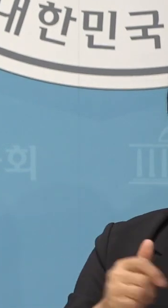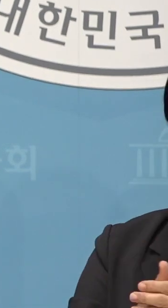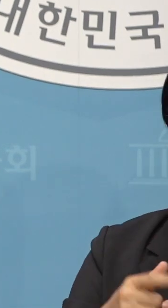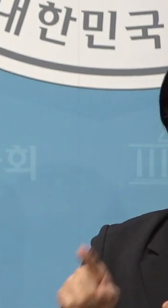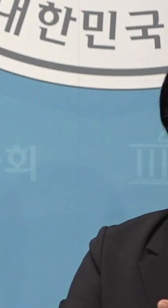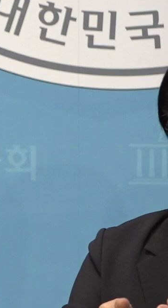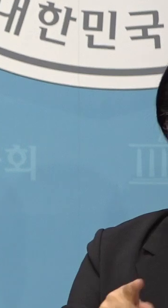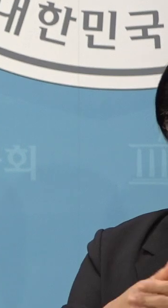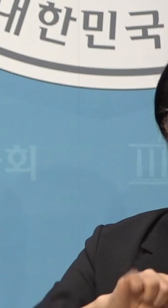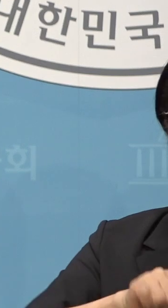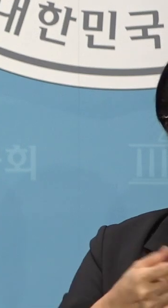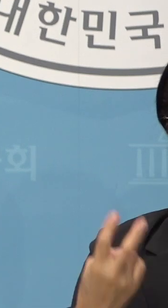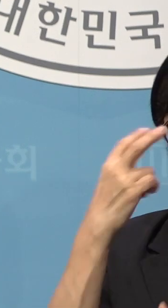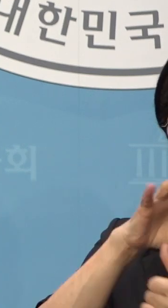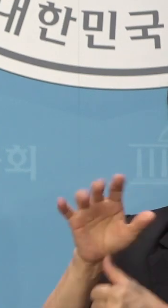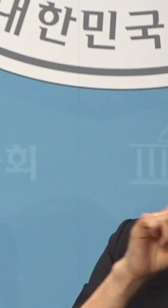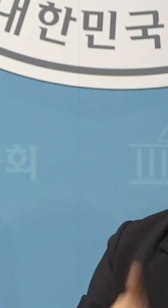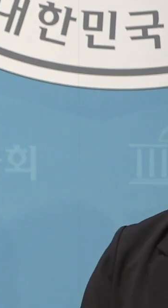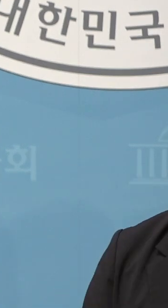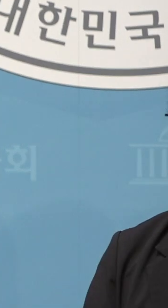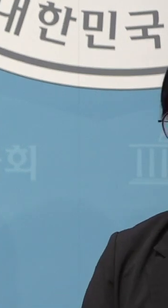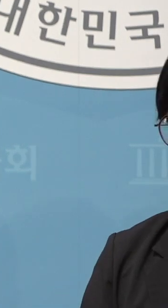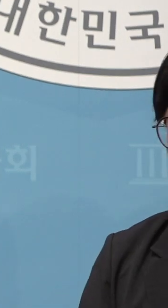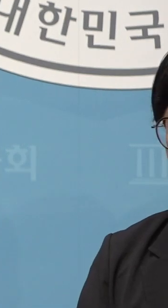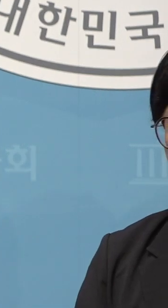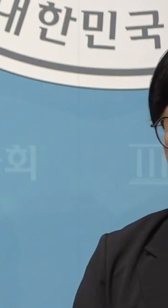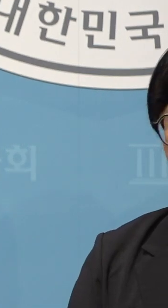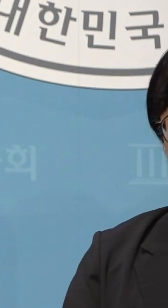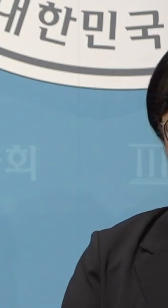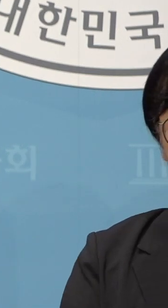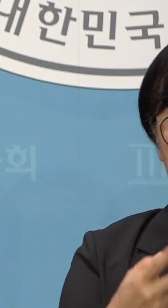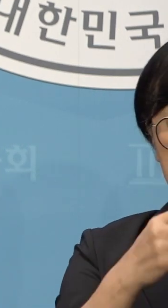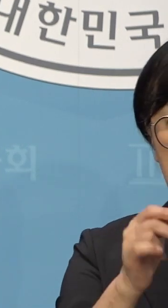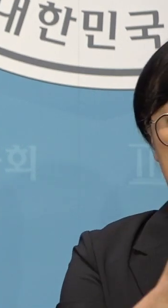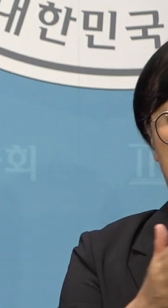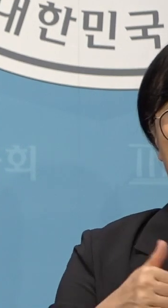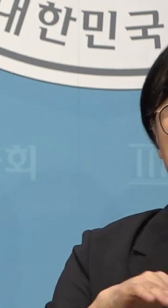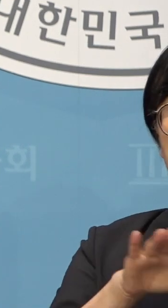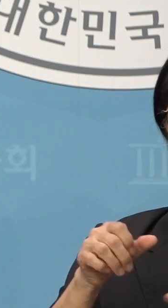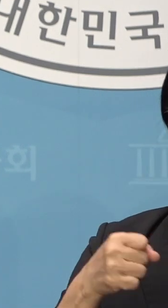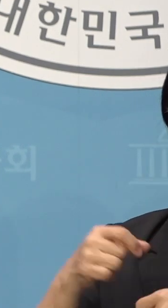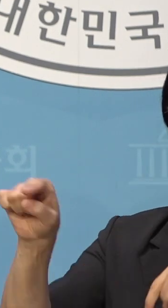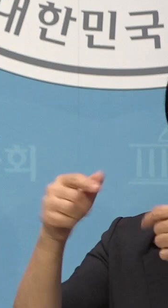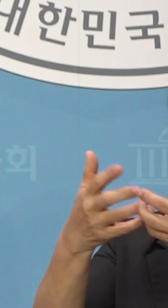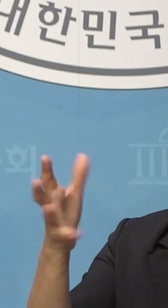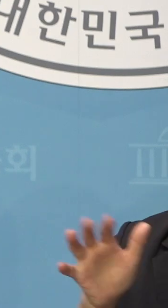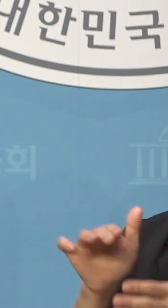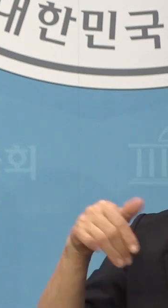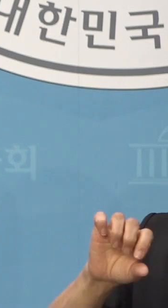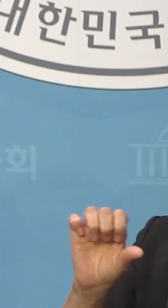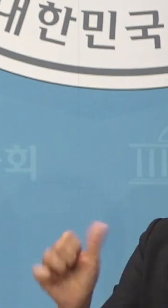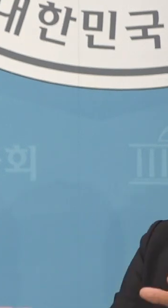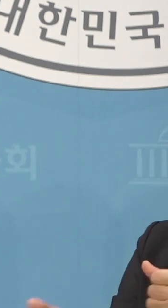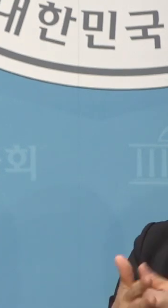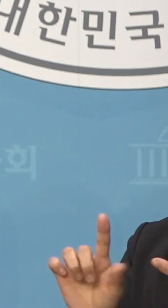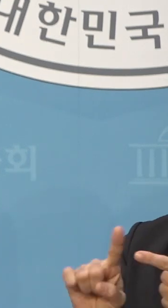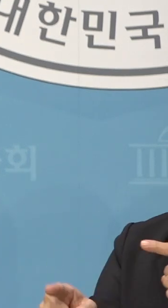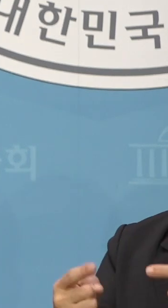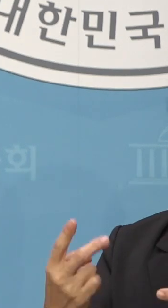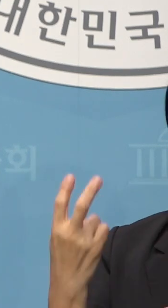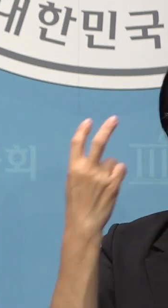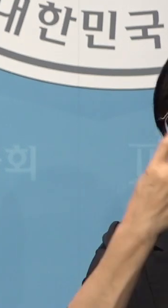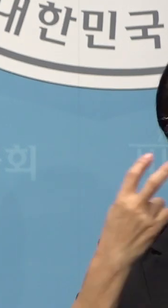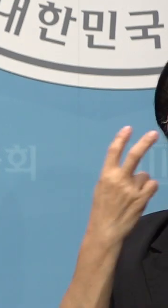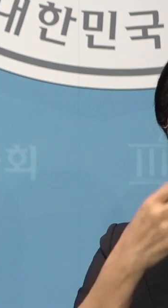궤변으로 지키겠다니 기가 막힙니다. 1사단장을 비롯한 해병대 지휘부는 최수근 상병에게 아무런